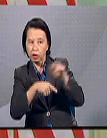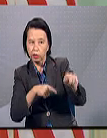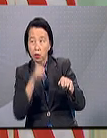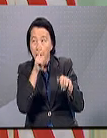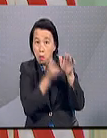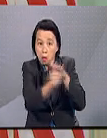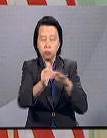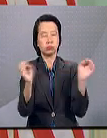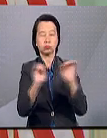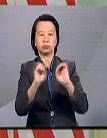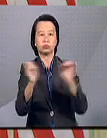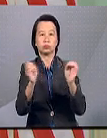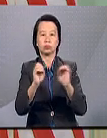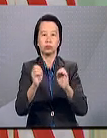dengan